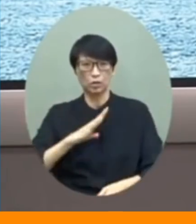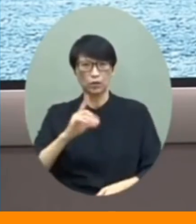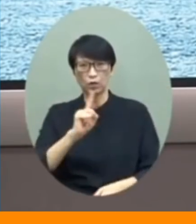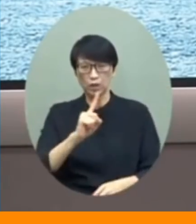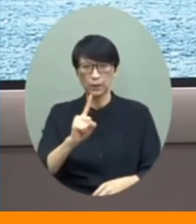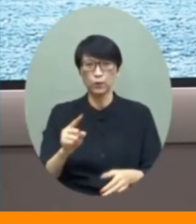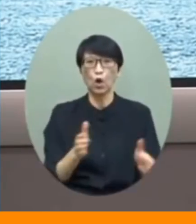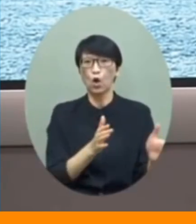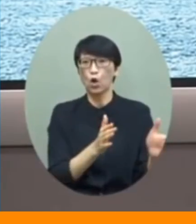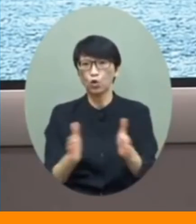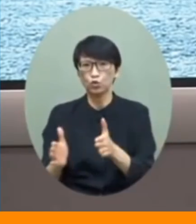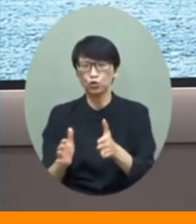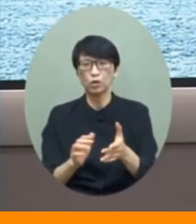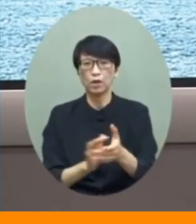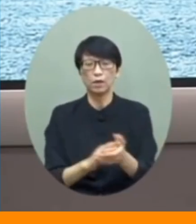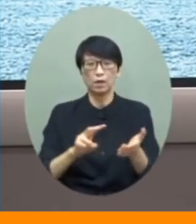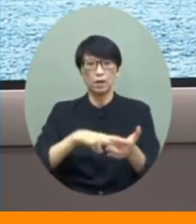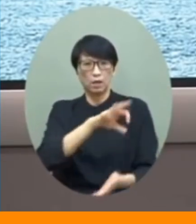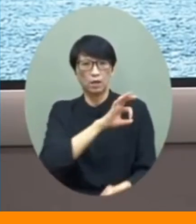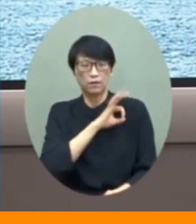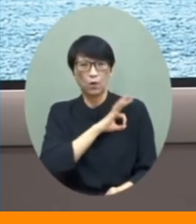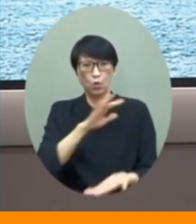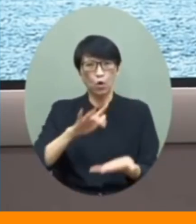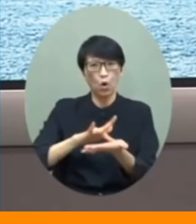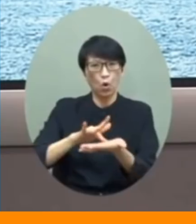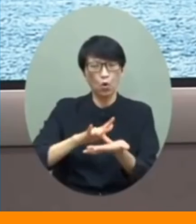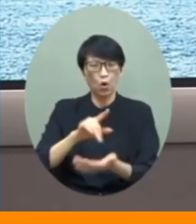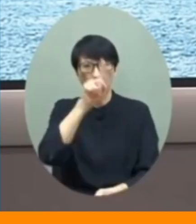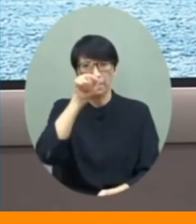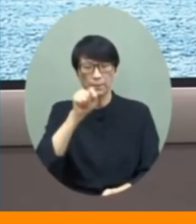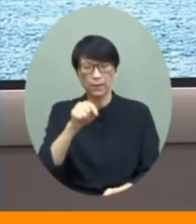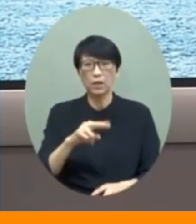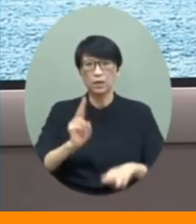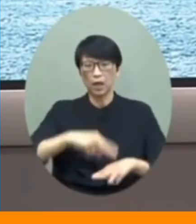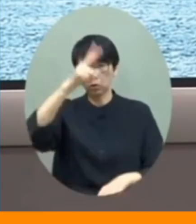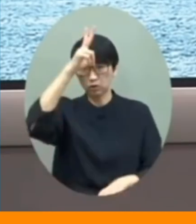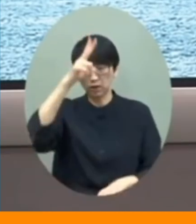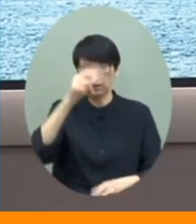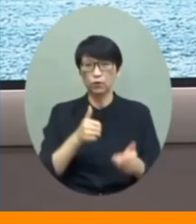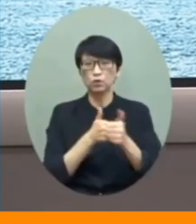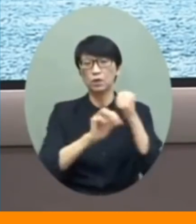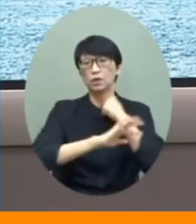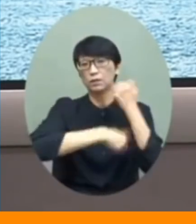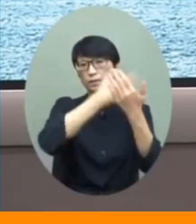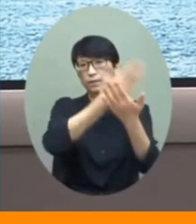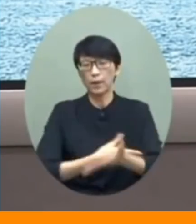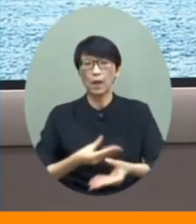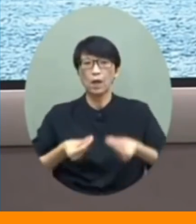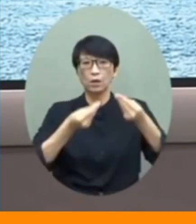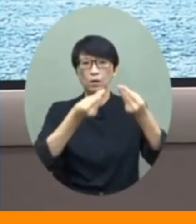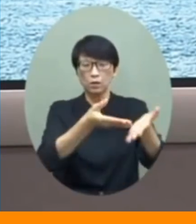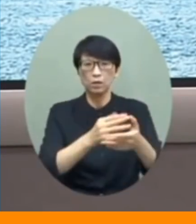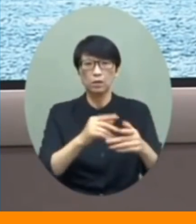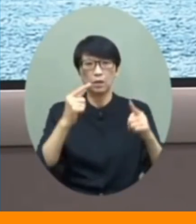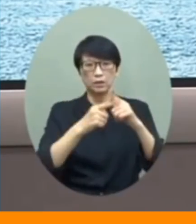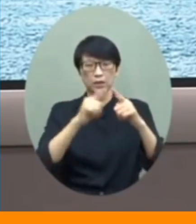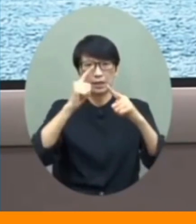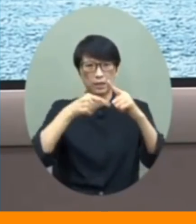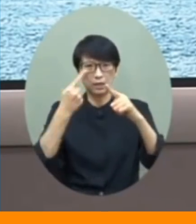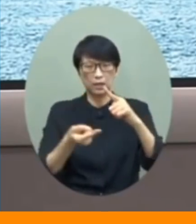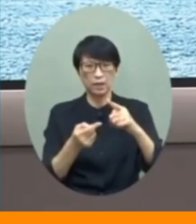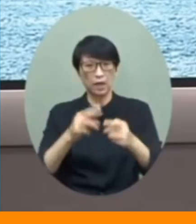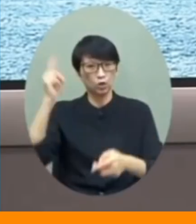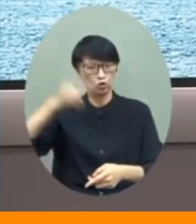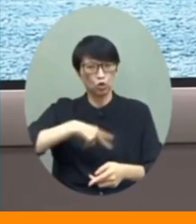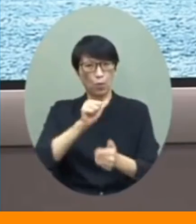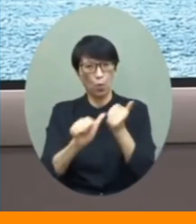理立法機關空缺嘅問題咧？中央人民政府將依法提請全國人民代表大會